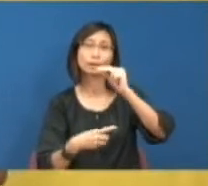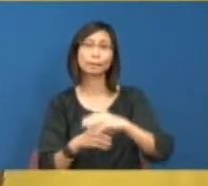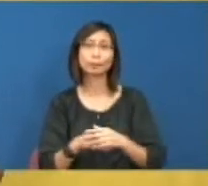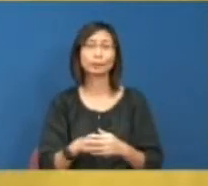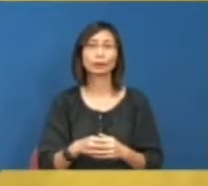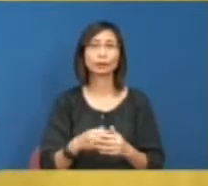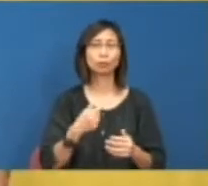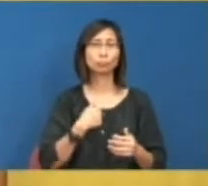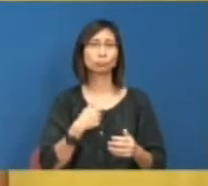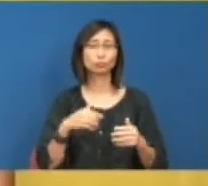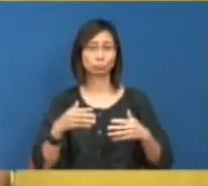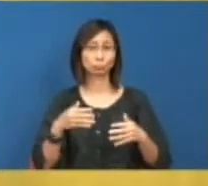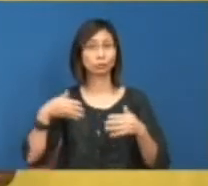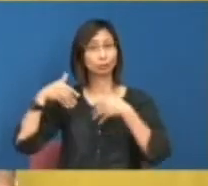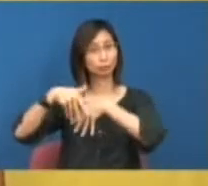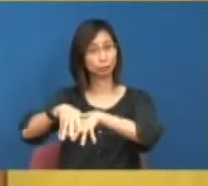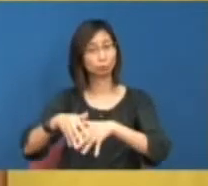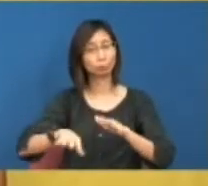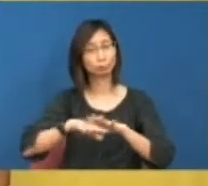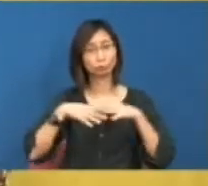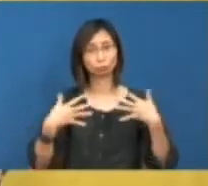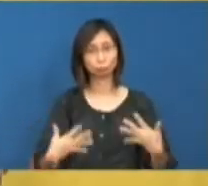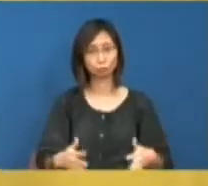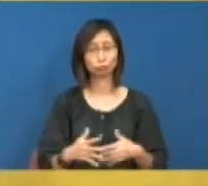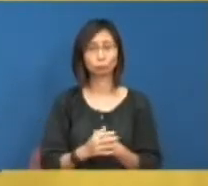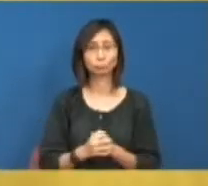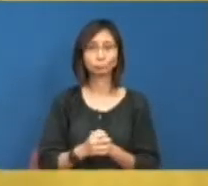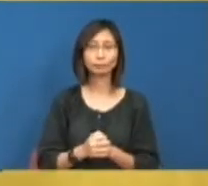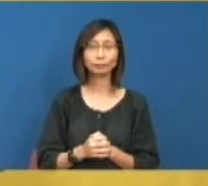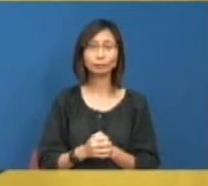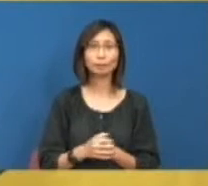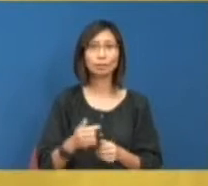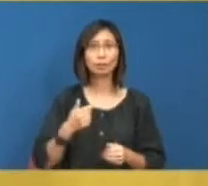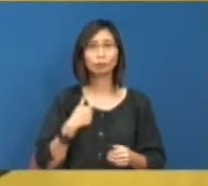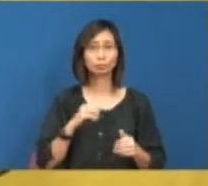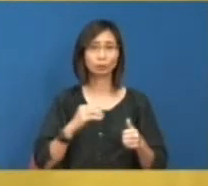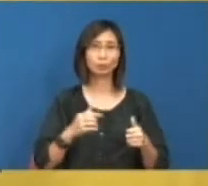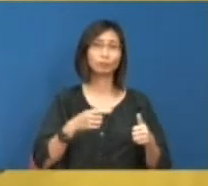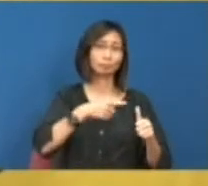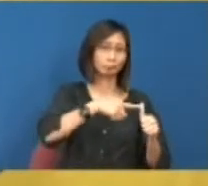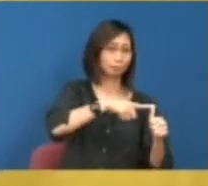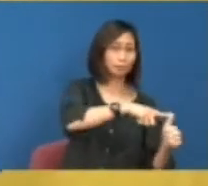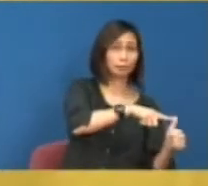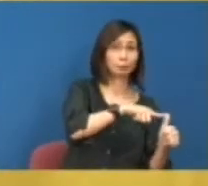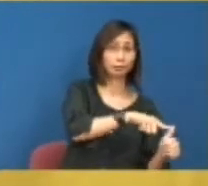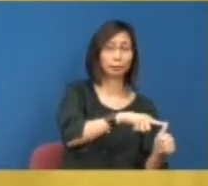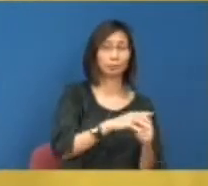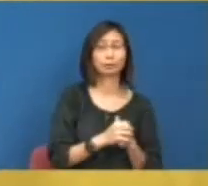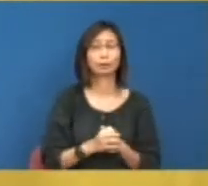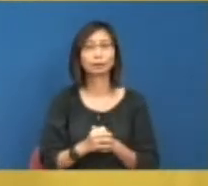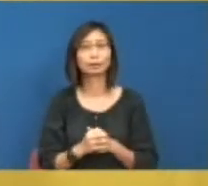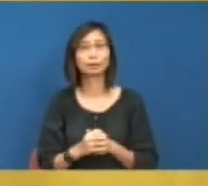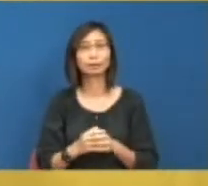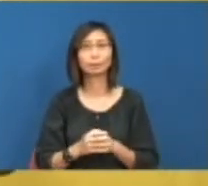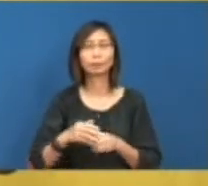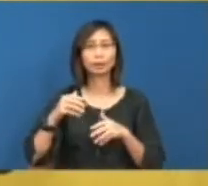我哋政治訴求，係完全係唔合理嘅。相反嚟講，我哋係被迫用和平嘅公民抗命，或者